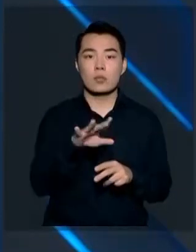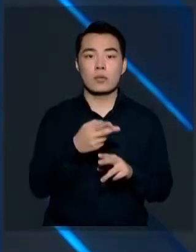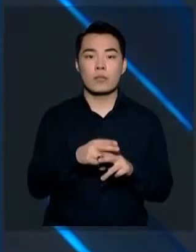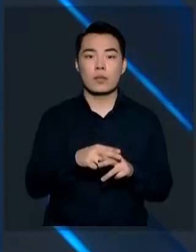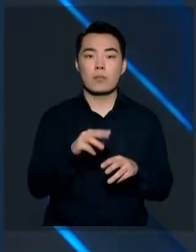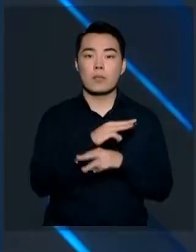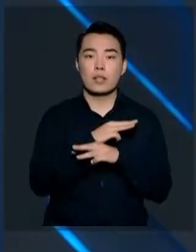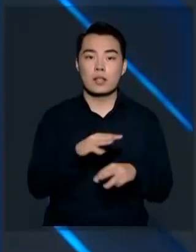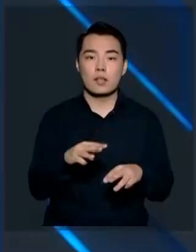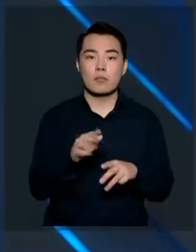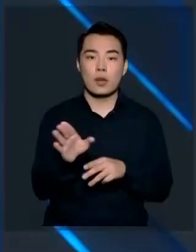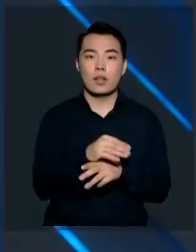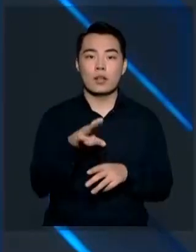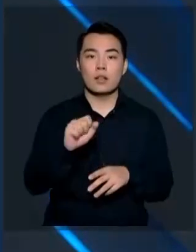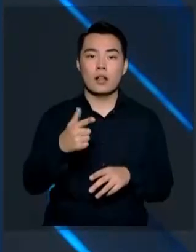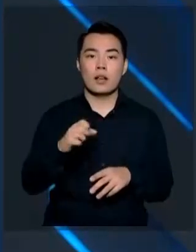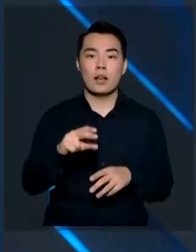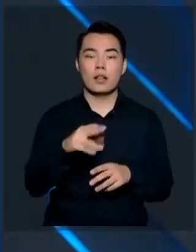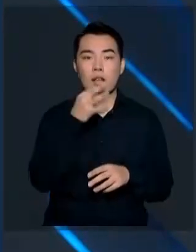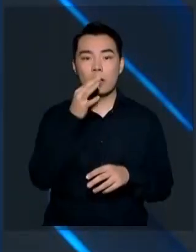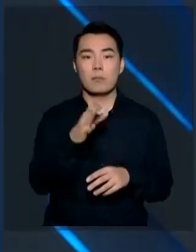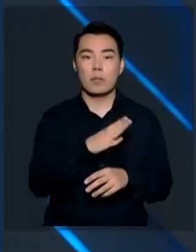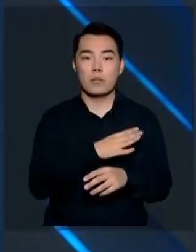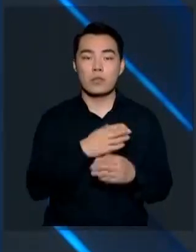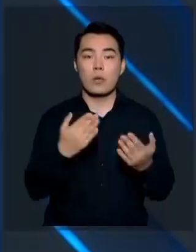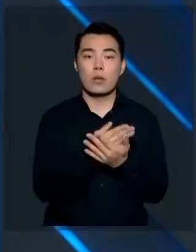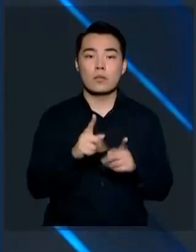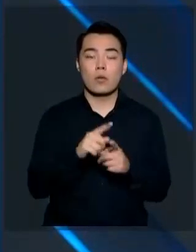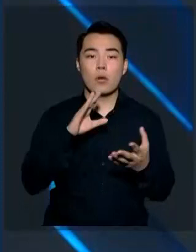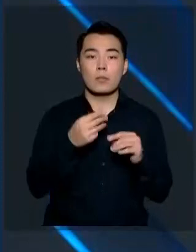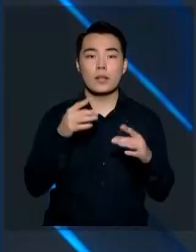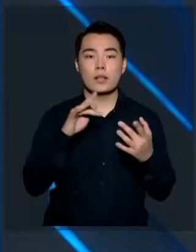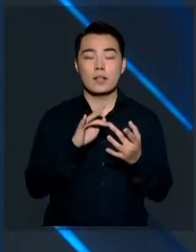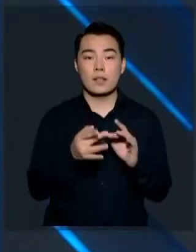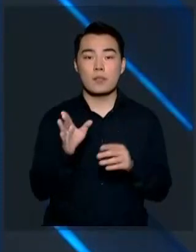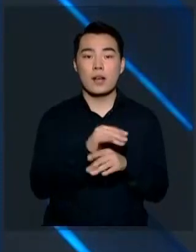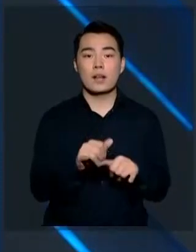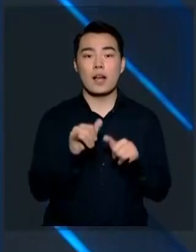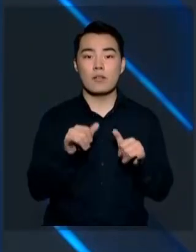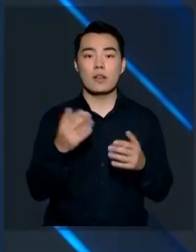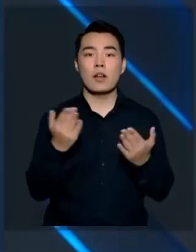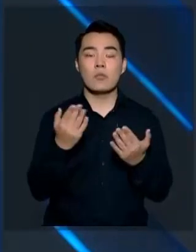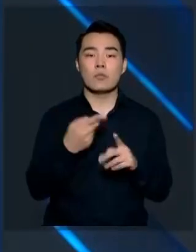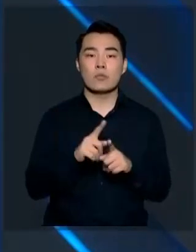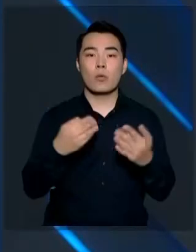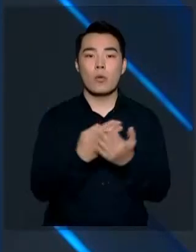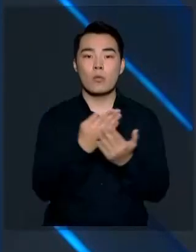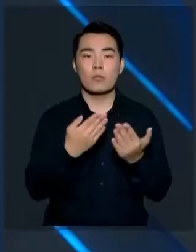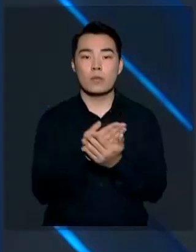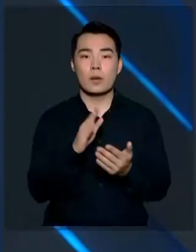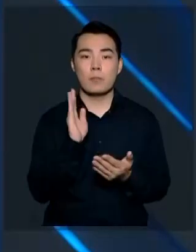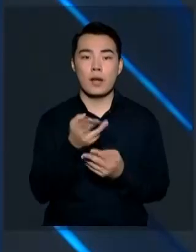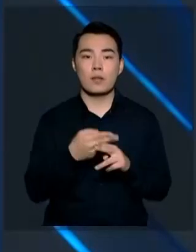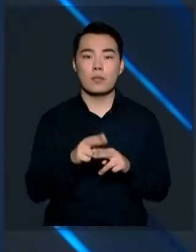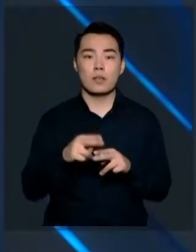әділет министрлігінің ресми өкілі Талғат Уәли хабарлады. Жалпы еліміздің цифрлық даму саласында қандай жаңашылдықтар бар, ол